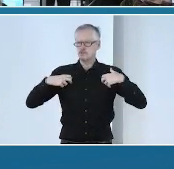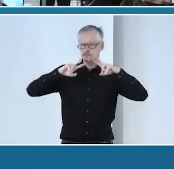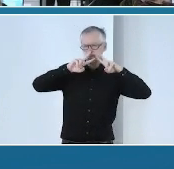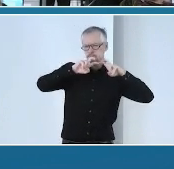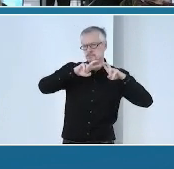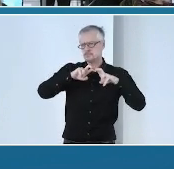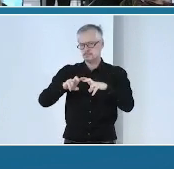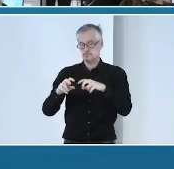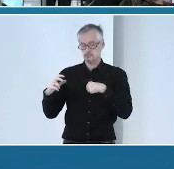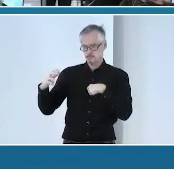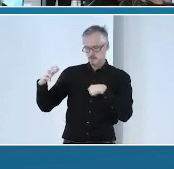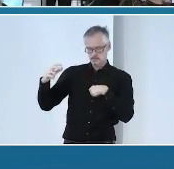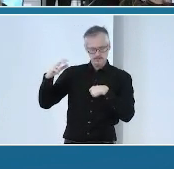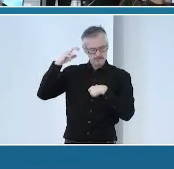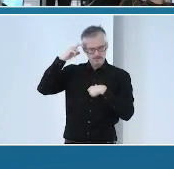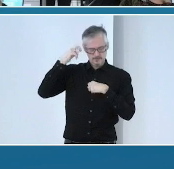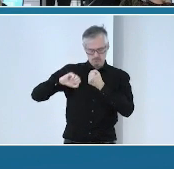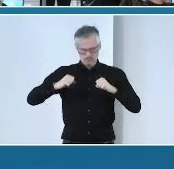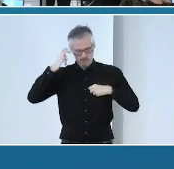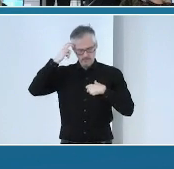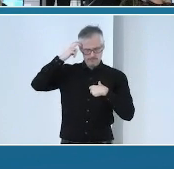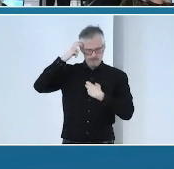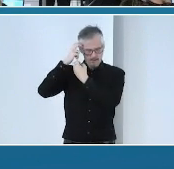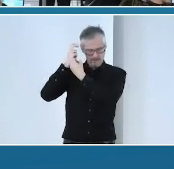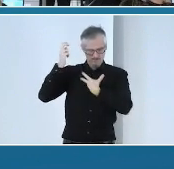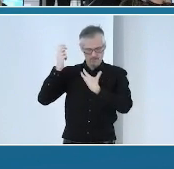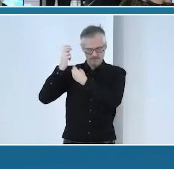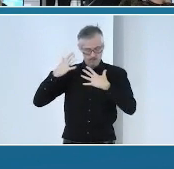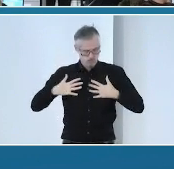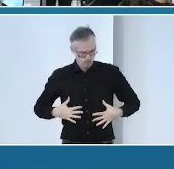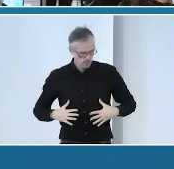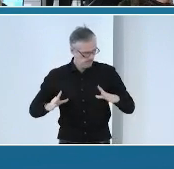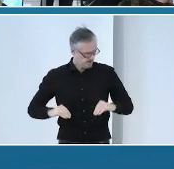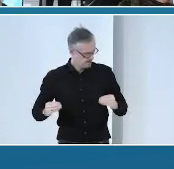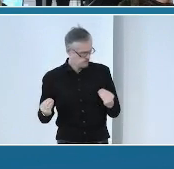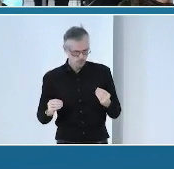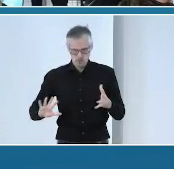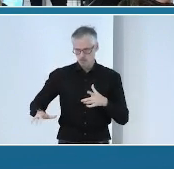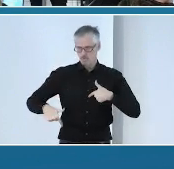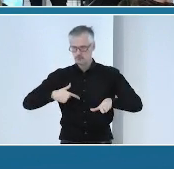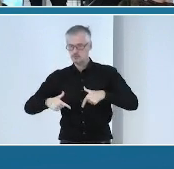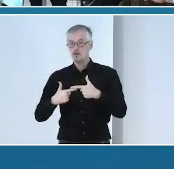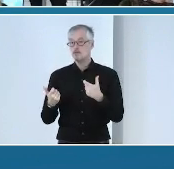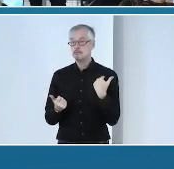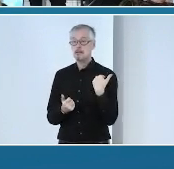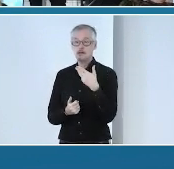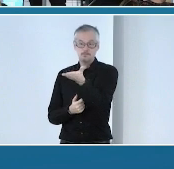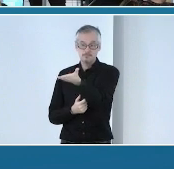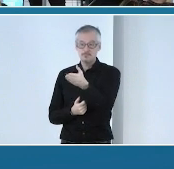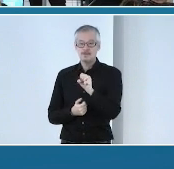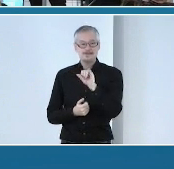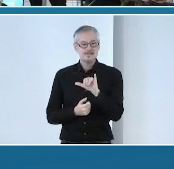Ça restaure le schéma corporel. Et c'est-à-dire que c'est exactement ce que vient de dire Sylvie.